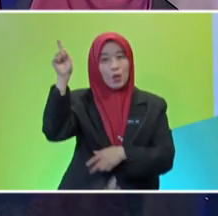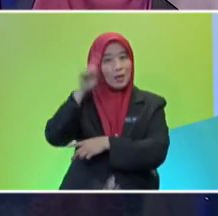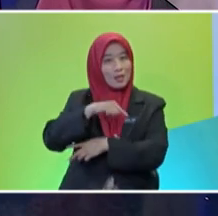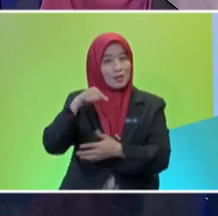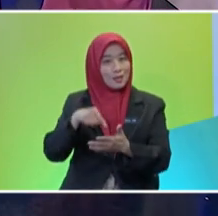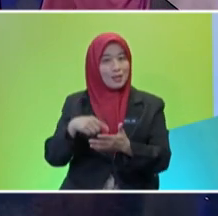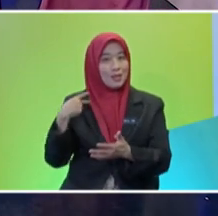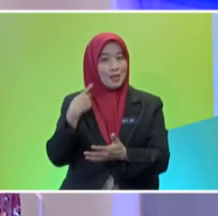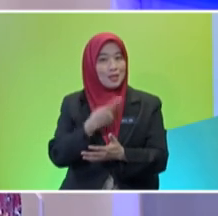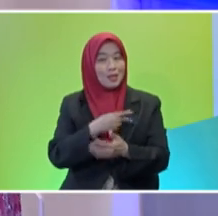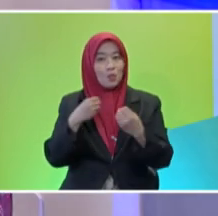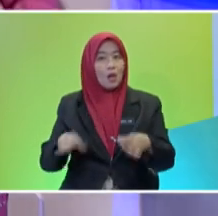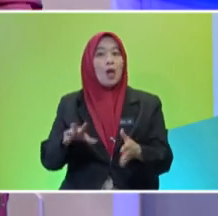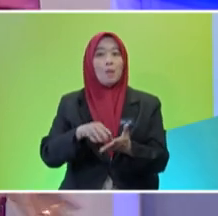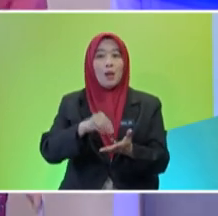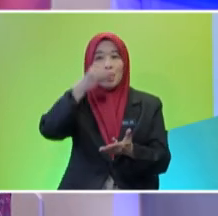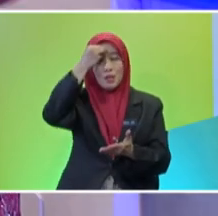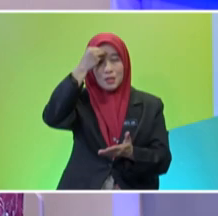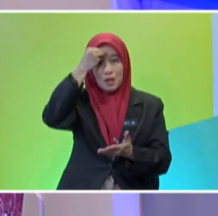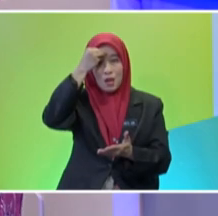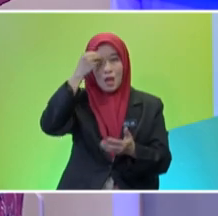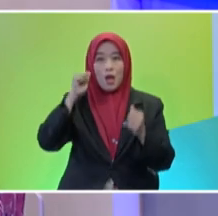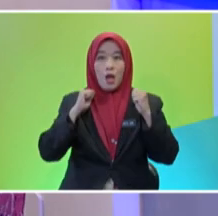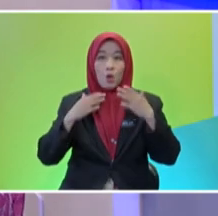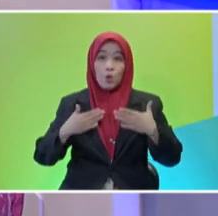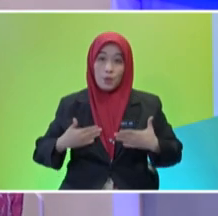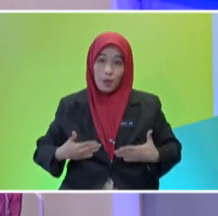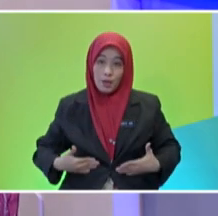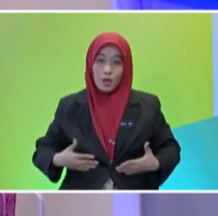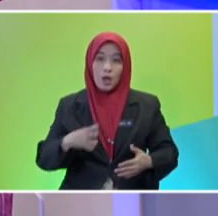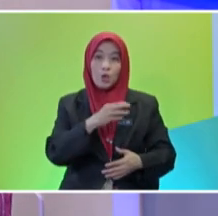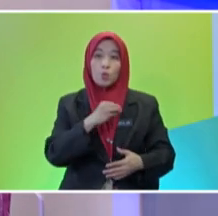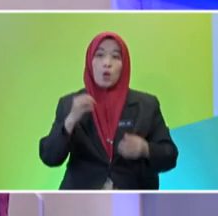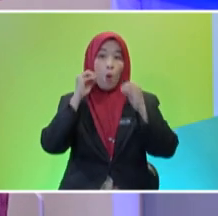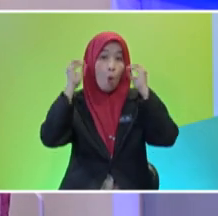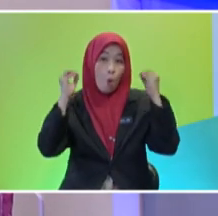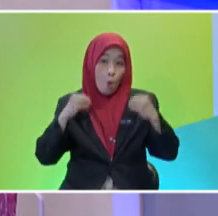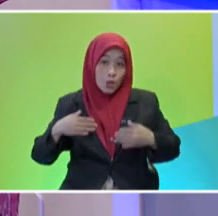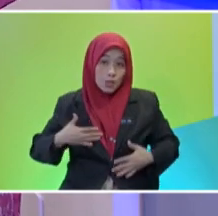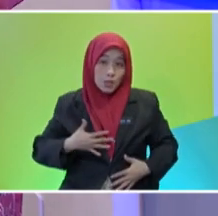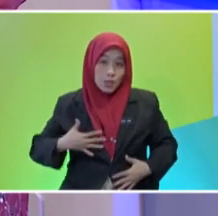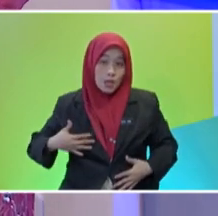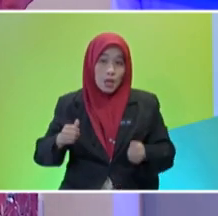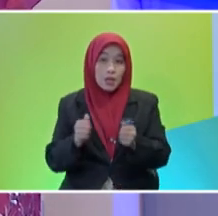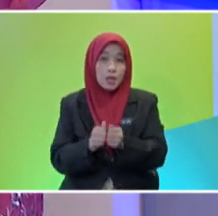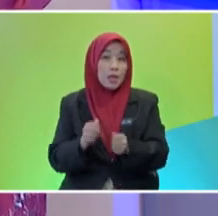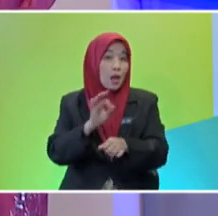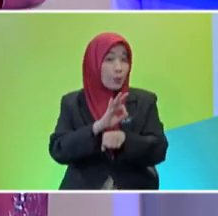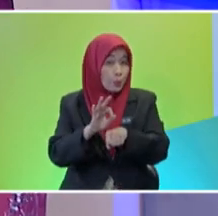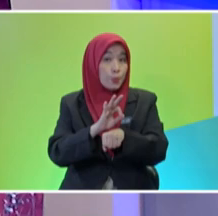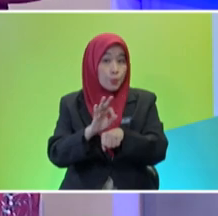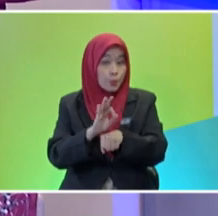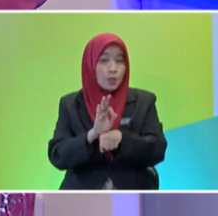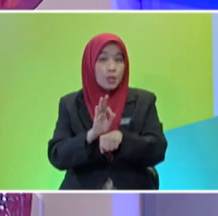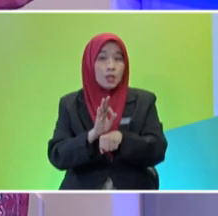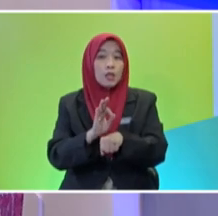belajar tentang anggota badan dan juga organ deria dengan fungsi-fungsinya. Cikgu